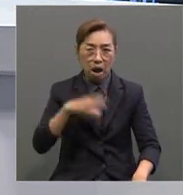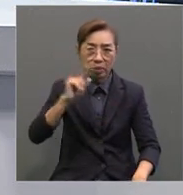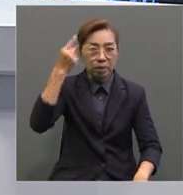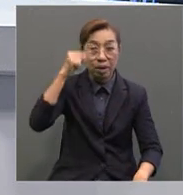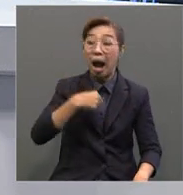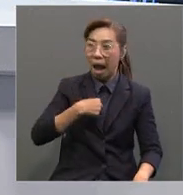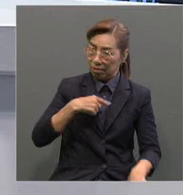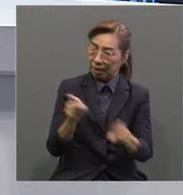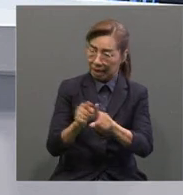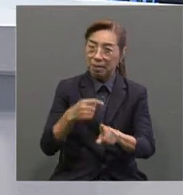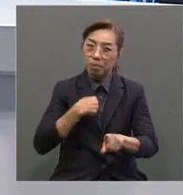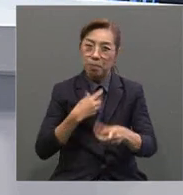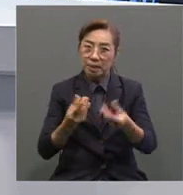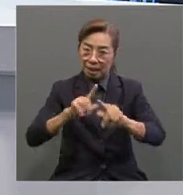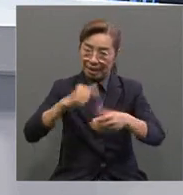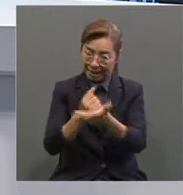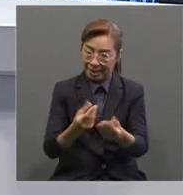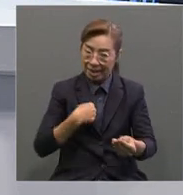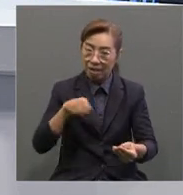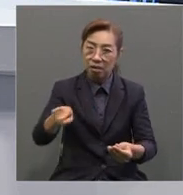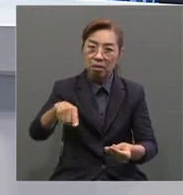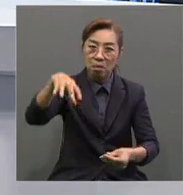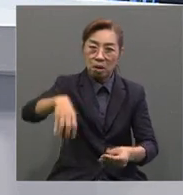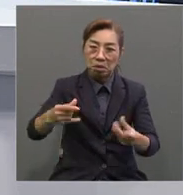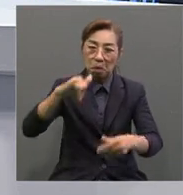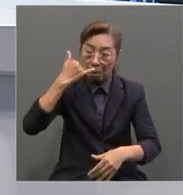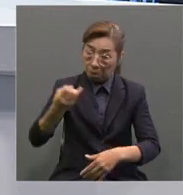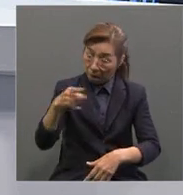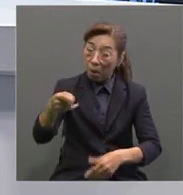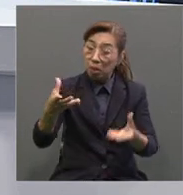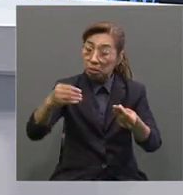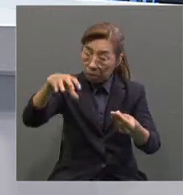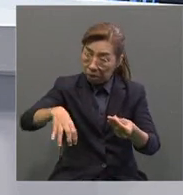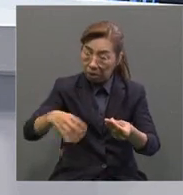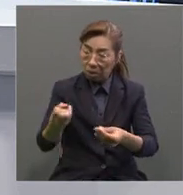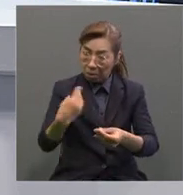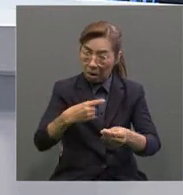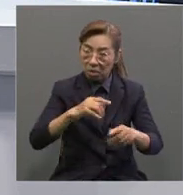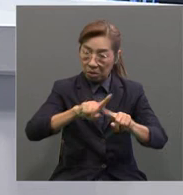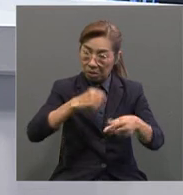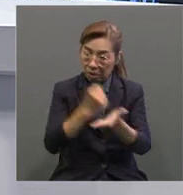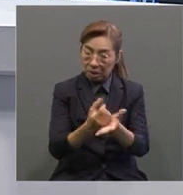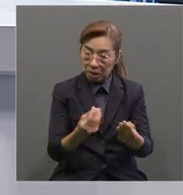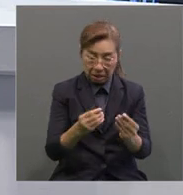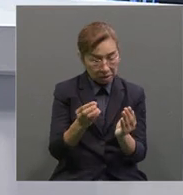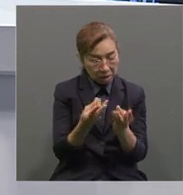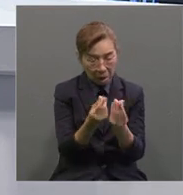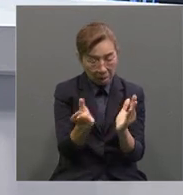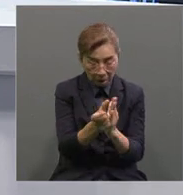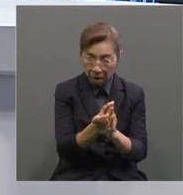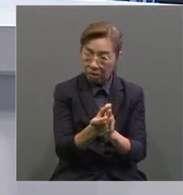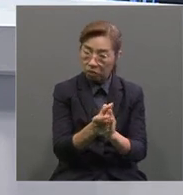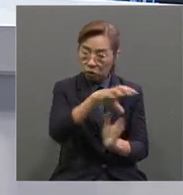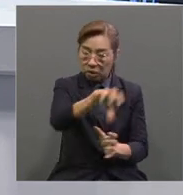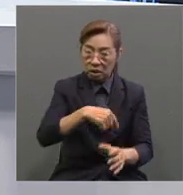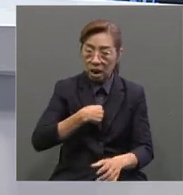ที่ดินเนี่ยเจอกับตัวเองเลยโทรมาแล้วบอกว่าโทรมาจากกรมที่ดินนี่แหละเลขที่ดินเลขที่เท่านี้เท่านี้มั้ยอยู่ที่นี้เอ๊ะเลขที่ดินเราจำ